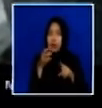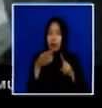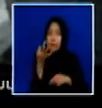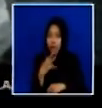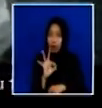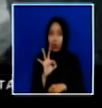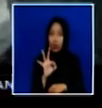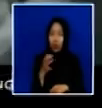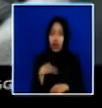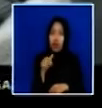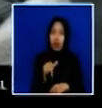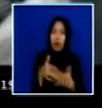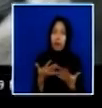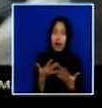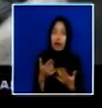ke perannya